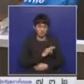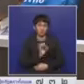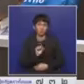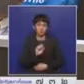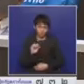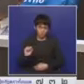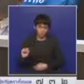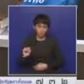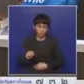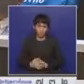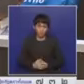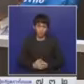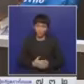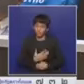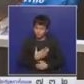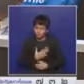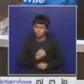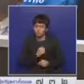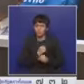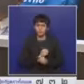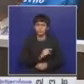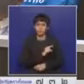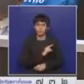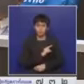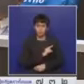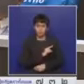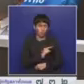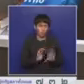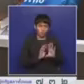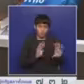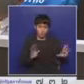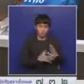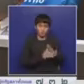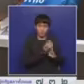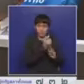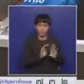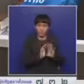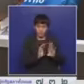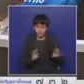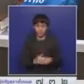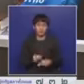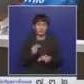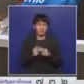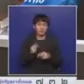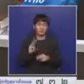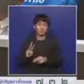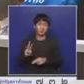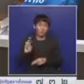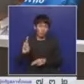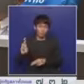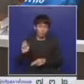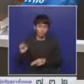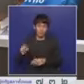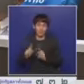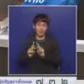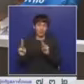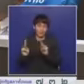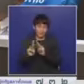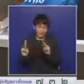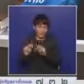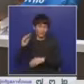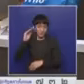ราษฎรได้ทำหน้าที่ก่อนที่สภาจะเปิดท่านนิโรธสุนทรเลขาประธานกรรมาธิการการ